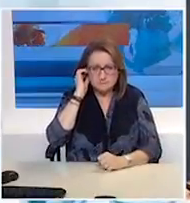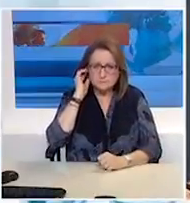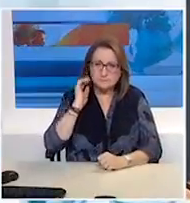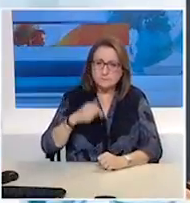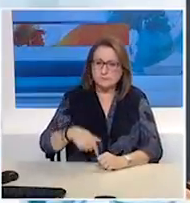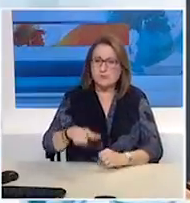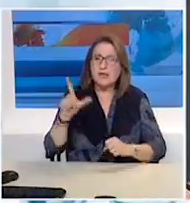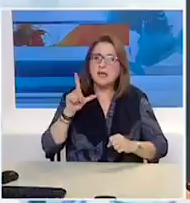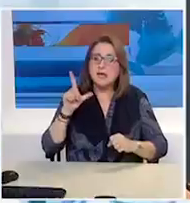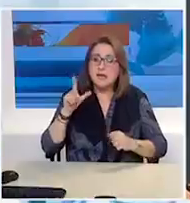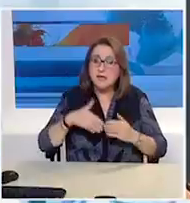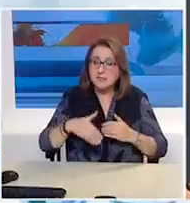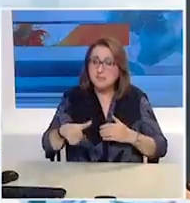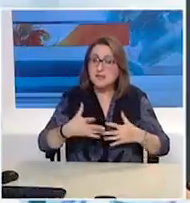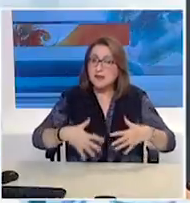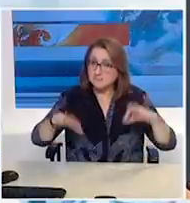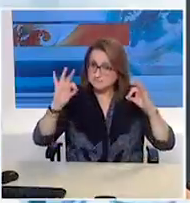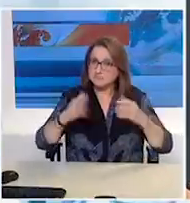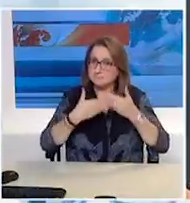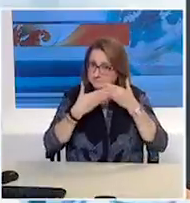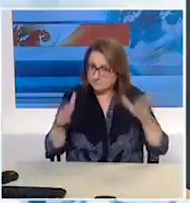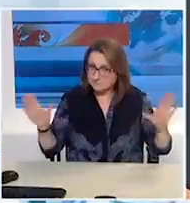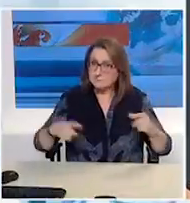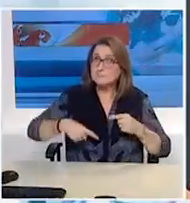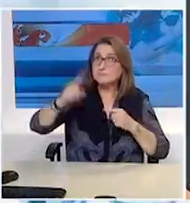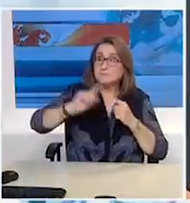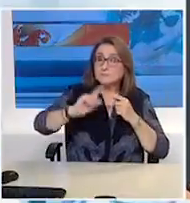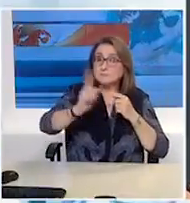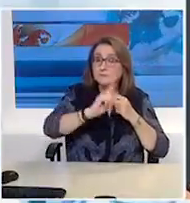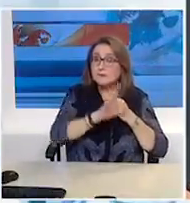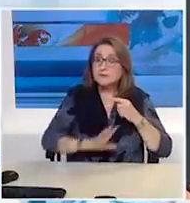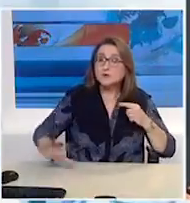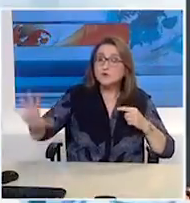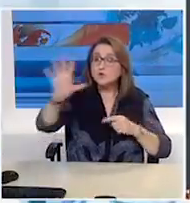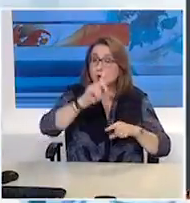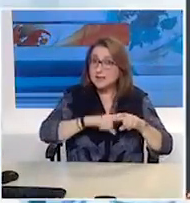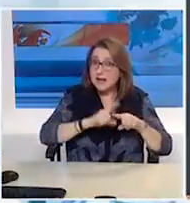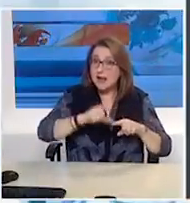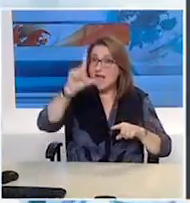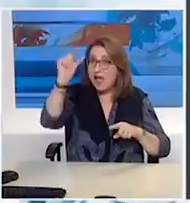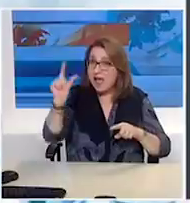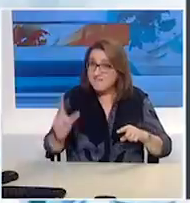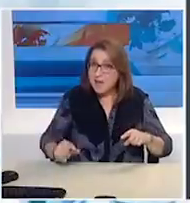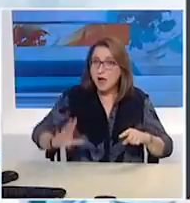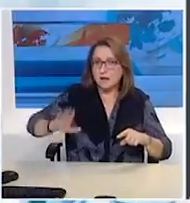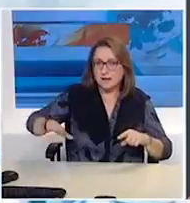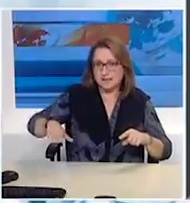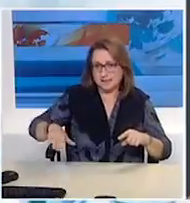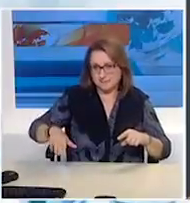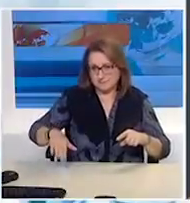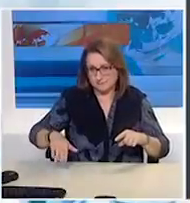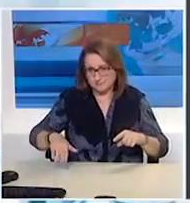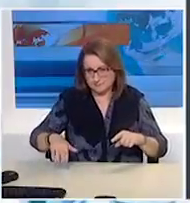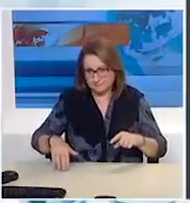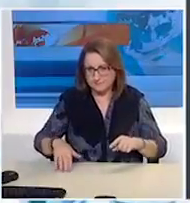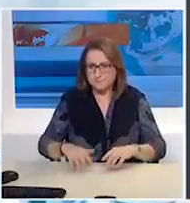έχουμε ήδη ανακοινώσει, την ελεύθερη μετακίνηση στην Ηπειρωτική Ελλάδα καθώς και στην Κρήτη και στην Εύβοια. Για την προστασία της δημόσιας υγείας έχουν